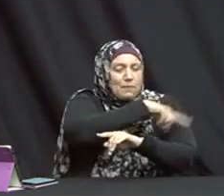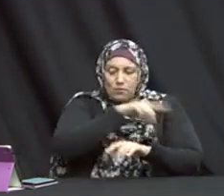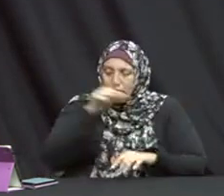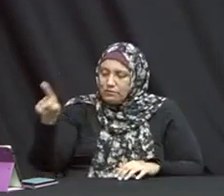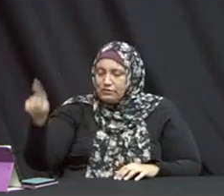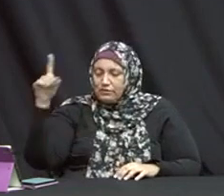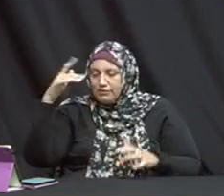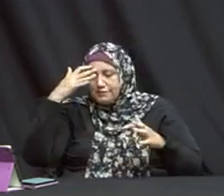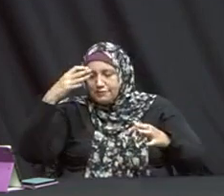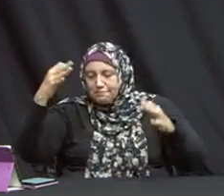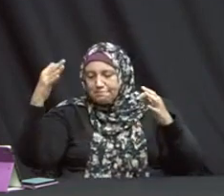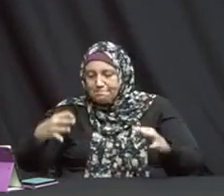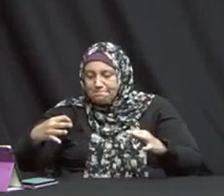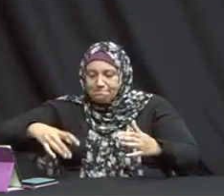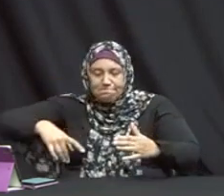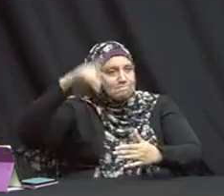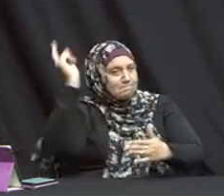عليهم